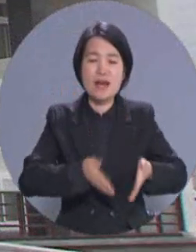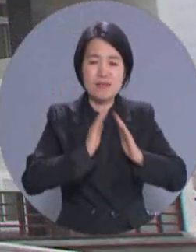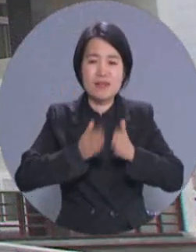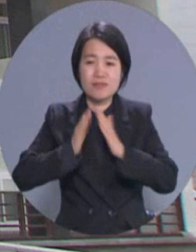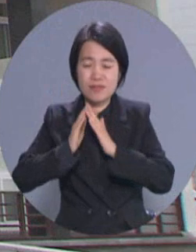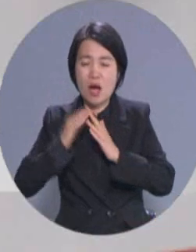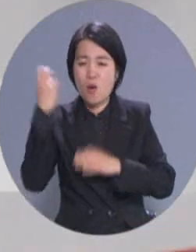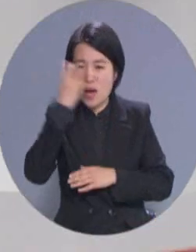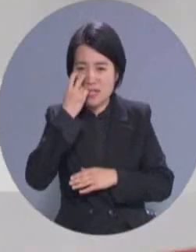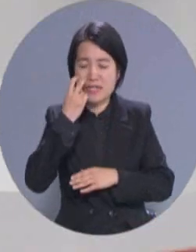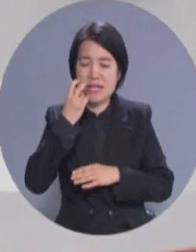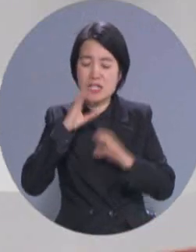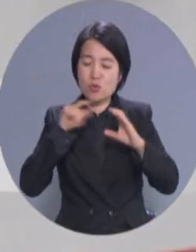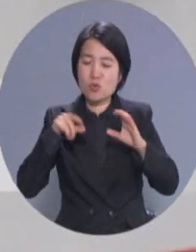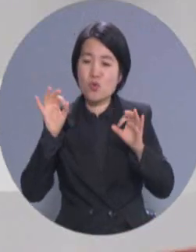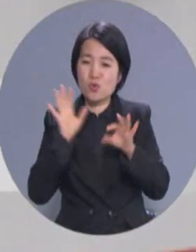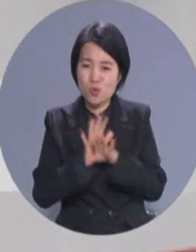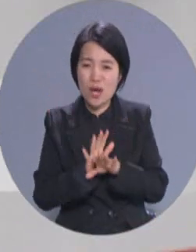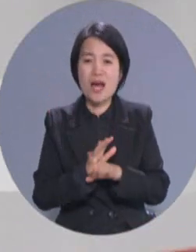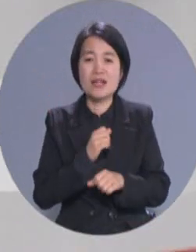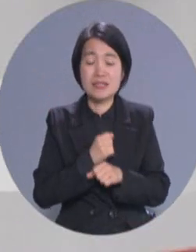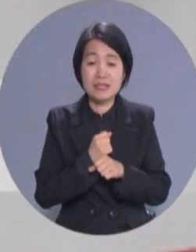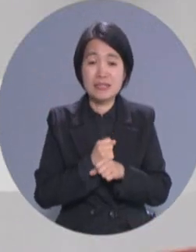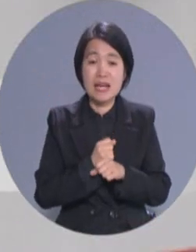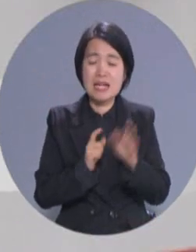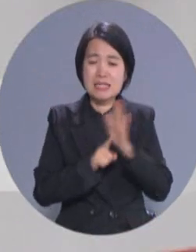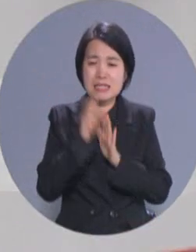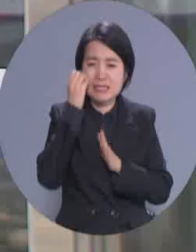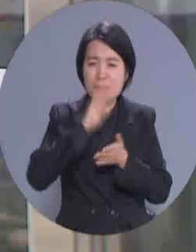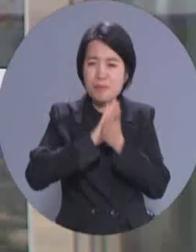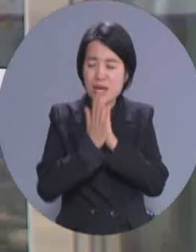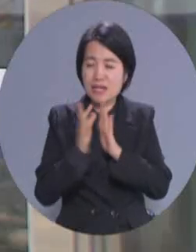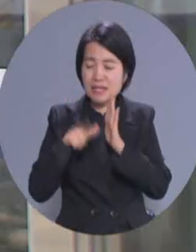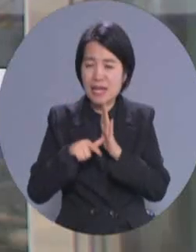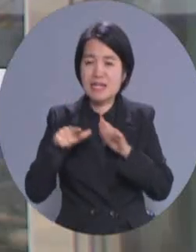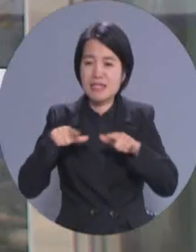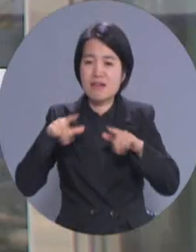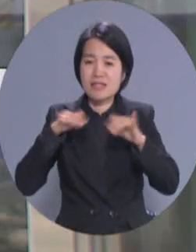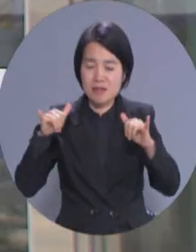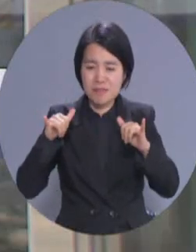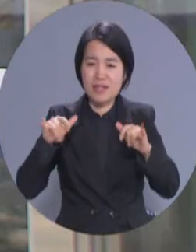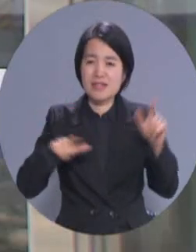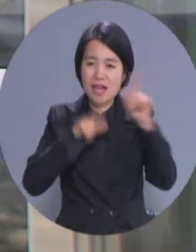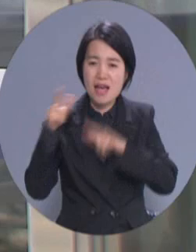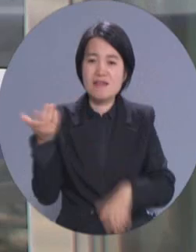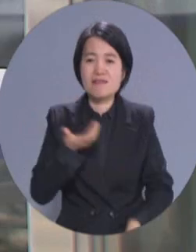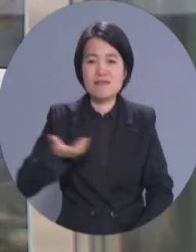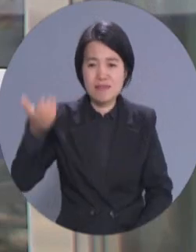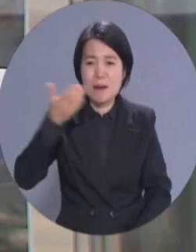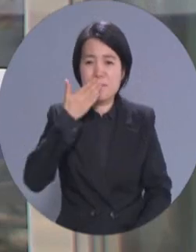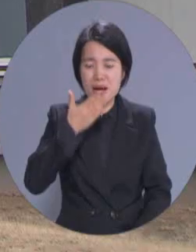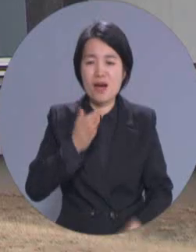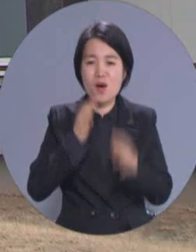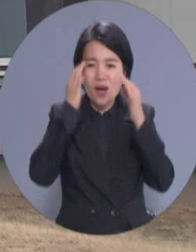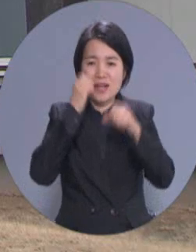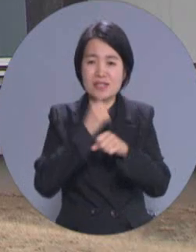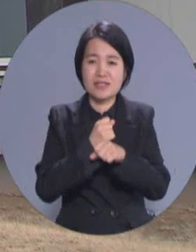관리의 탄소 중립을 실천하고 기호 위기 속 시민들의 매질 향상에 기여할 수 있도록 노력하겠다고